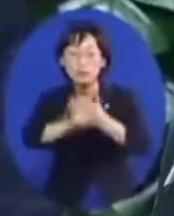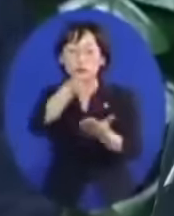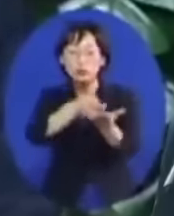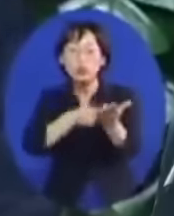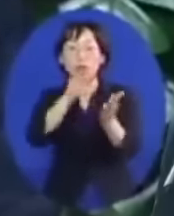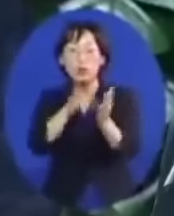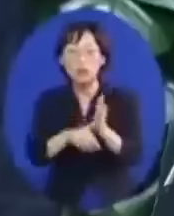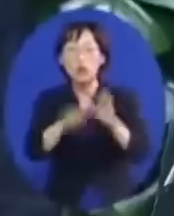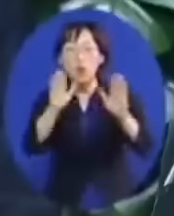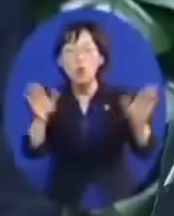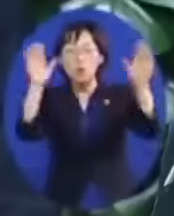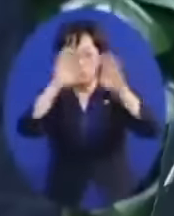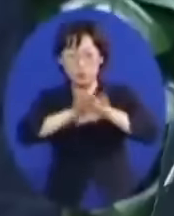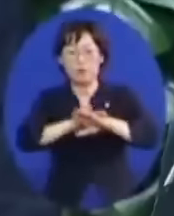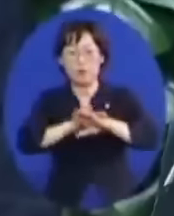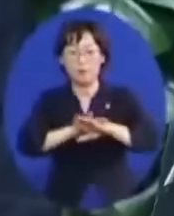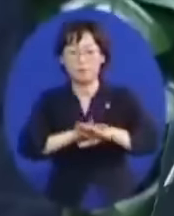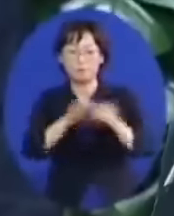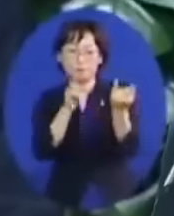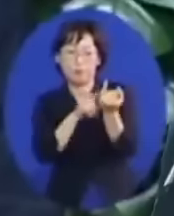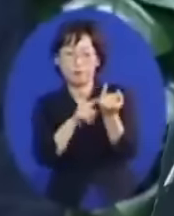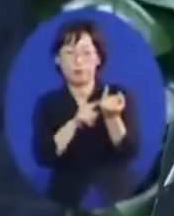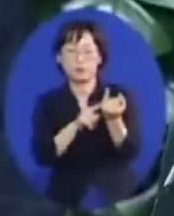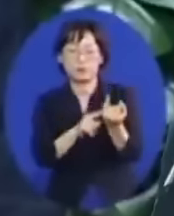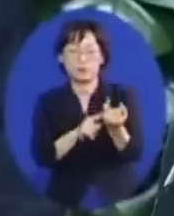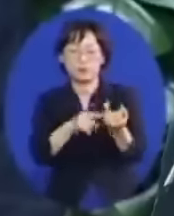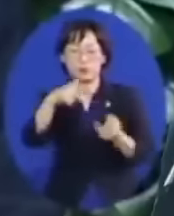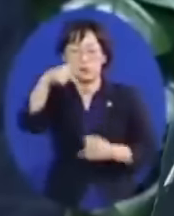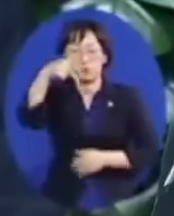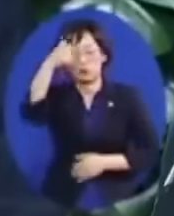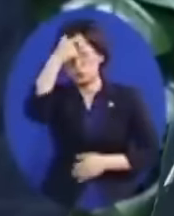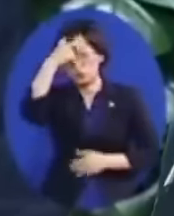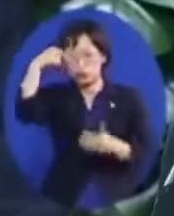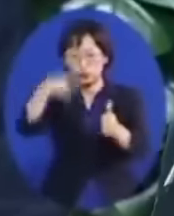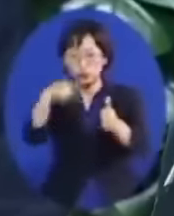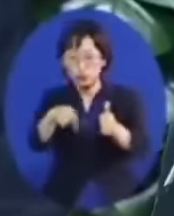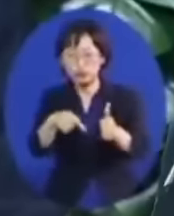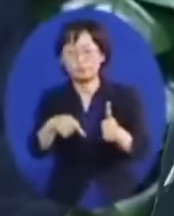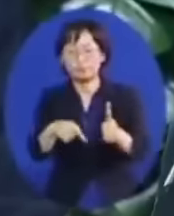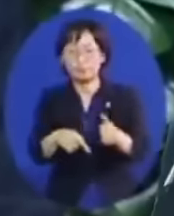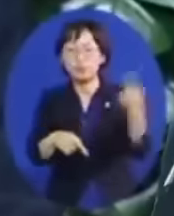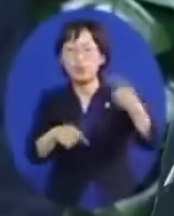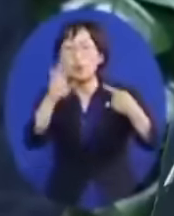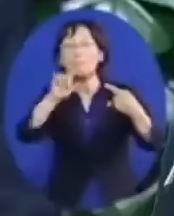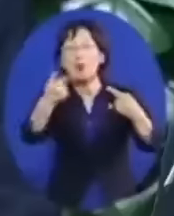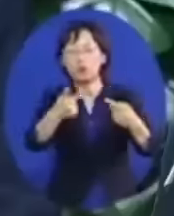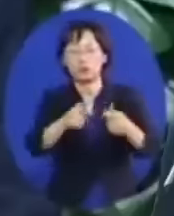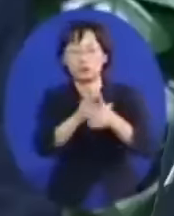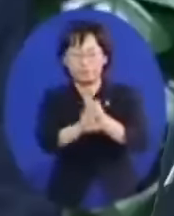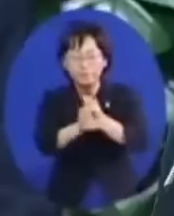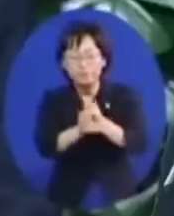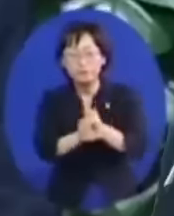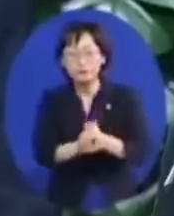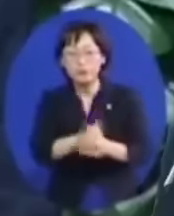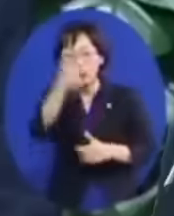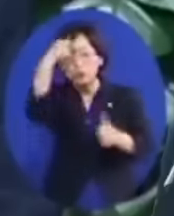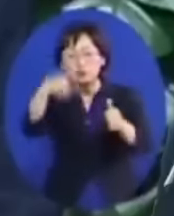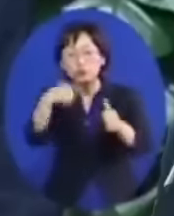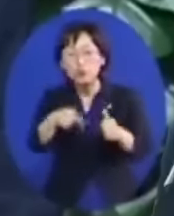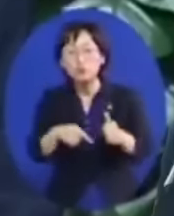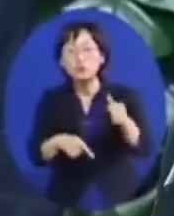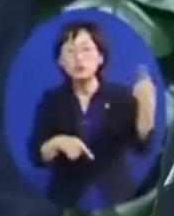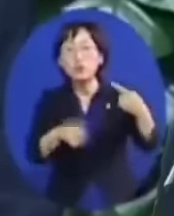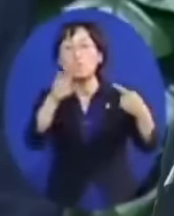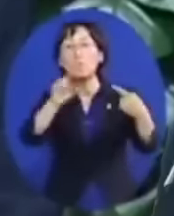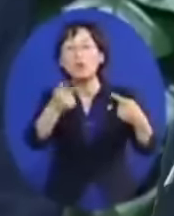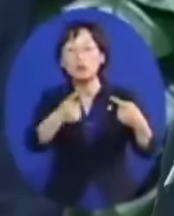때 오늘 저녁에 그는 주기도문을 1000번을 외웠습니다. 여러분 주기도문 1000번 외우기